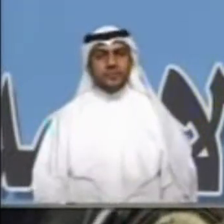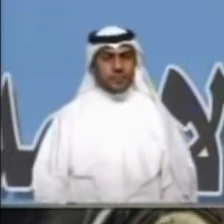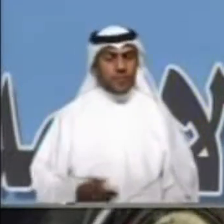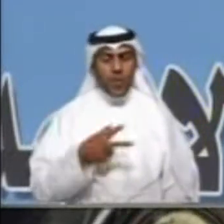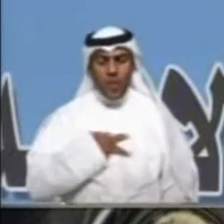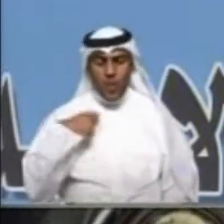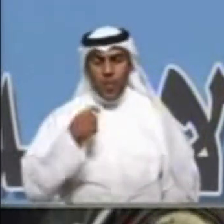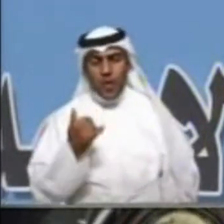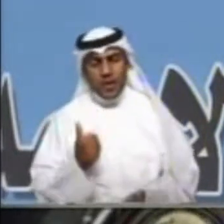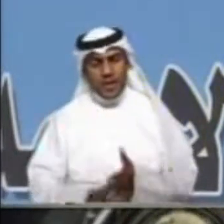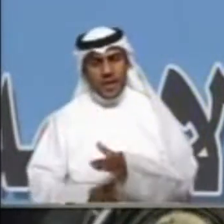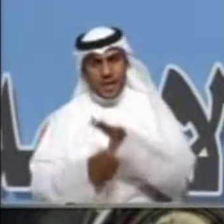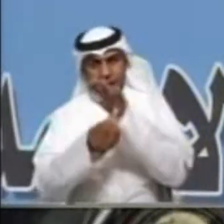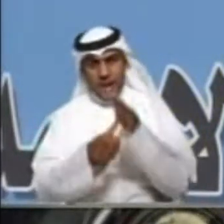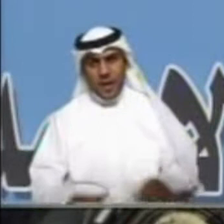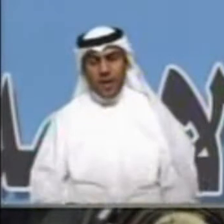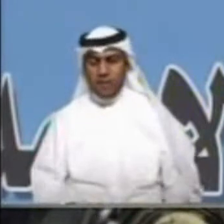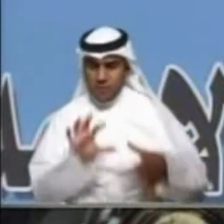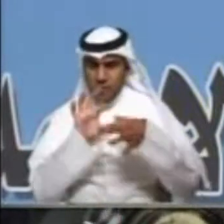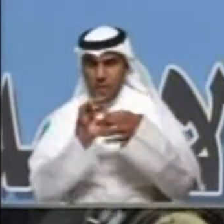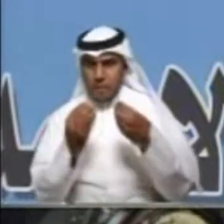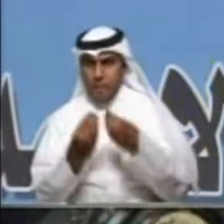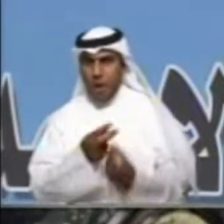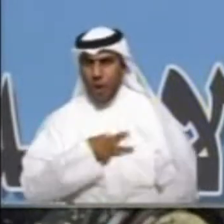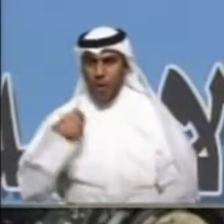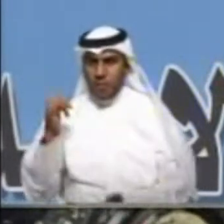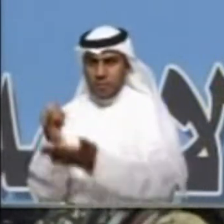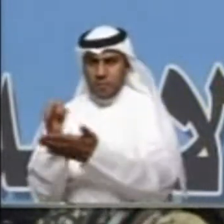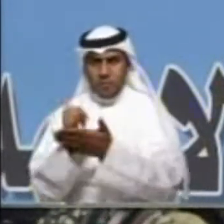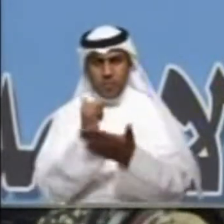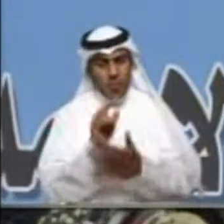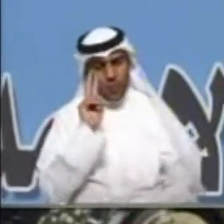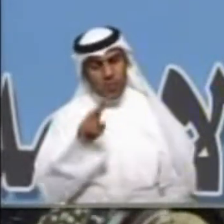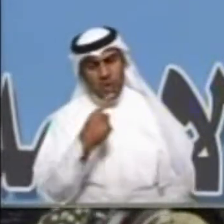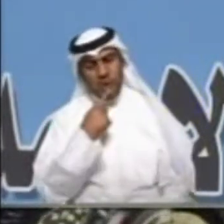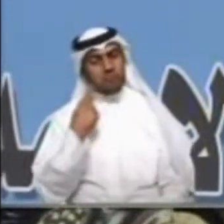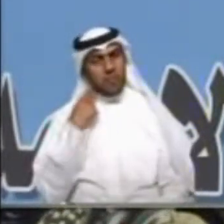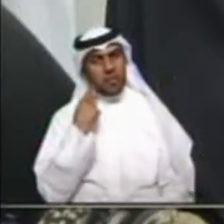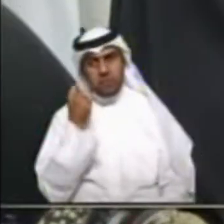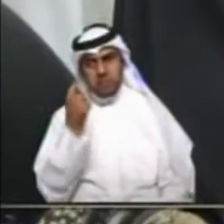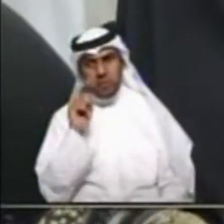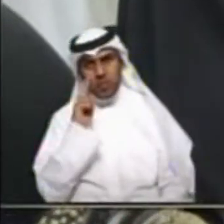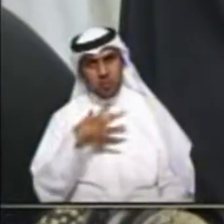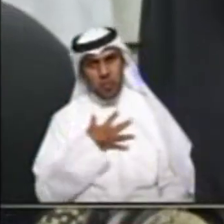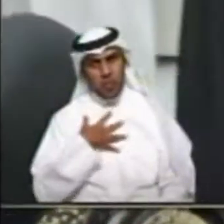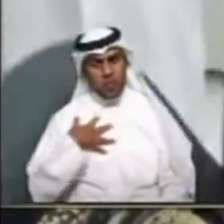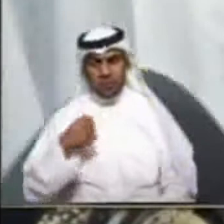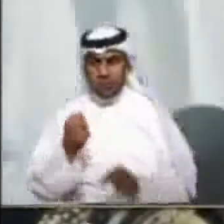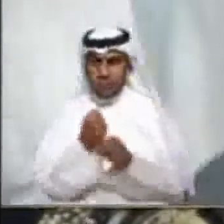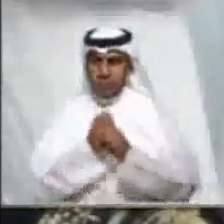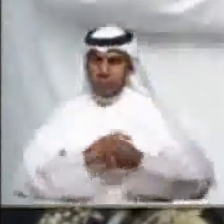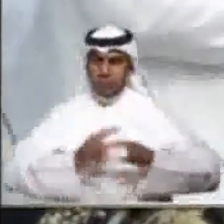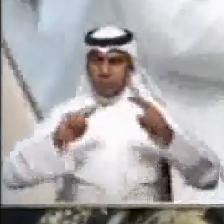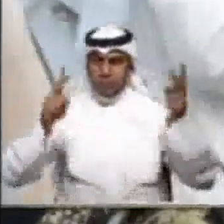الوزراء، وتعاون أيضا إخواني معالي الوزراء المختلفين أمانة هذه المدينة الجديدة. مشروع الألياف